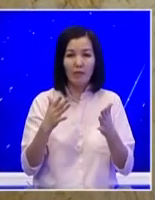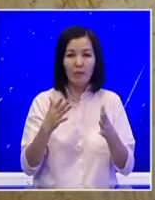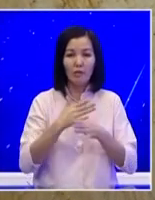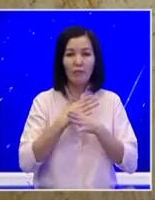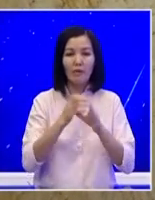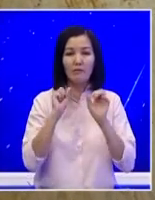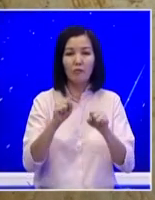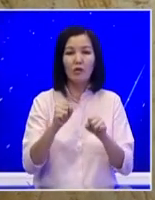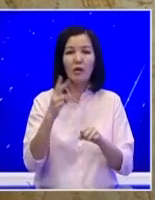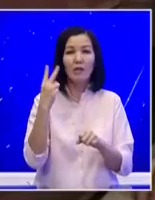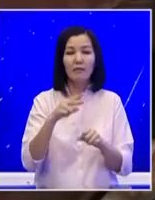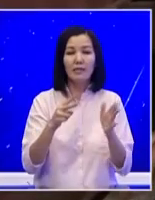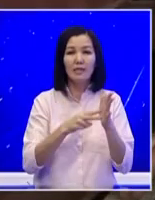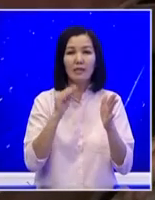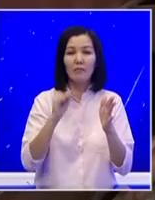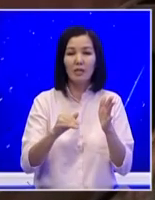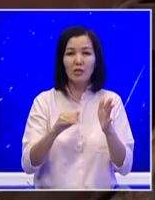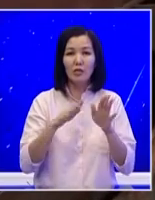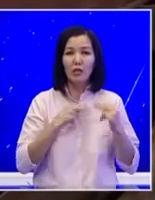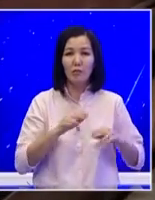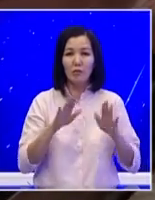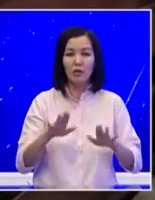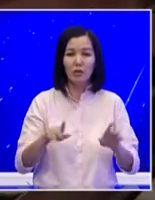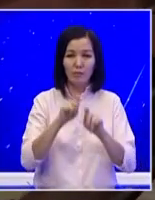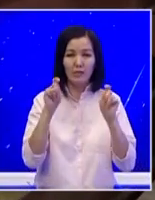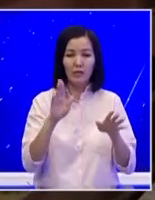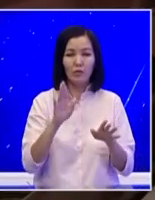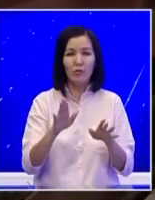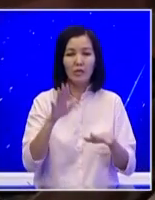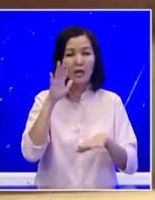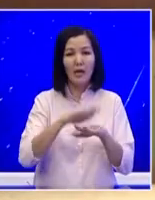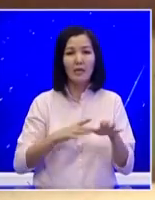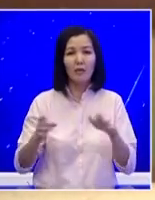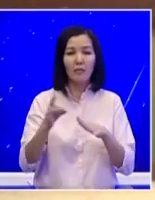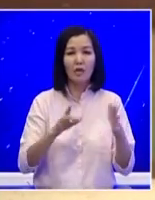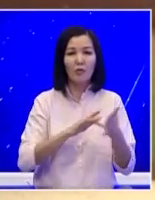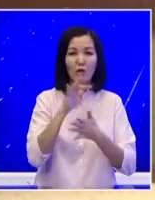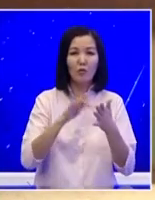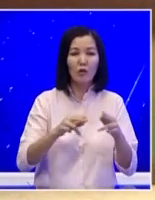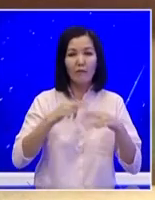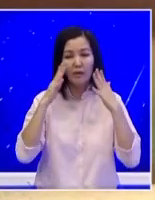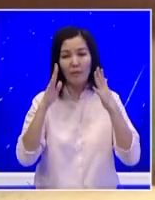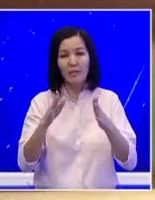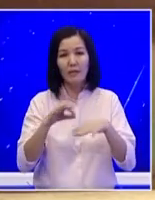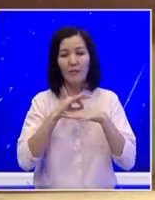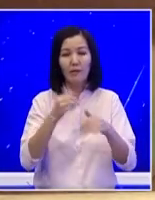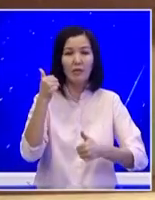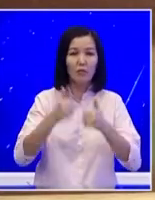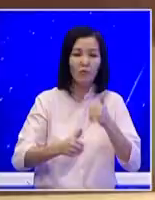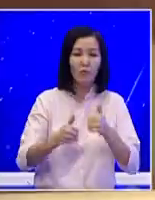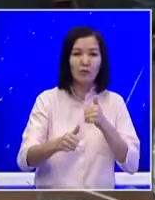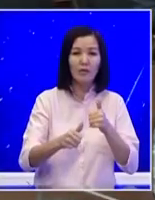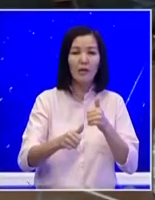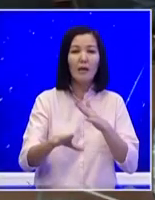позволит создать около 27,5 тысяч новых рабочих мест. Акимам районов и городов стоит внимательно проводить конкурсы на